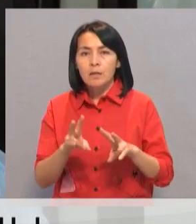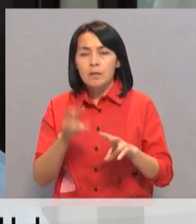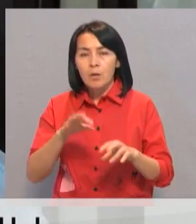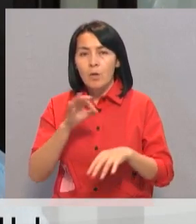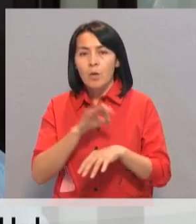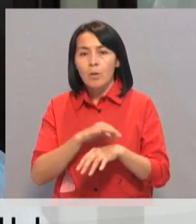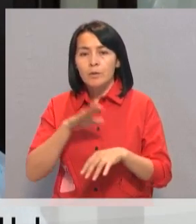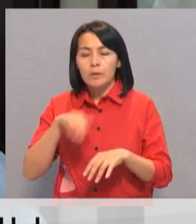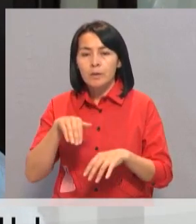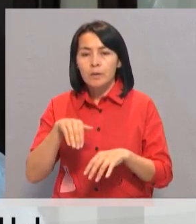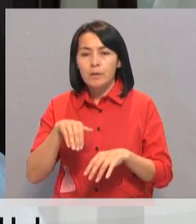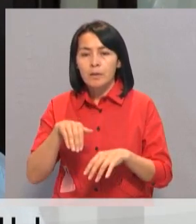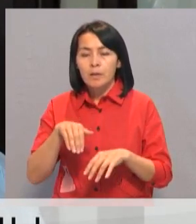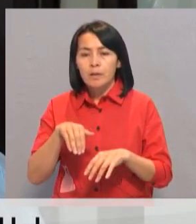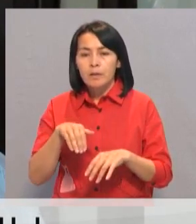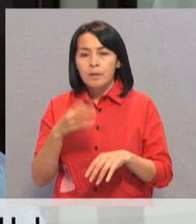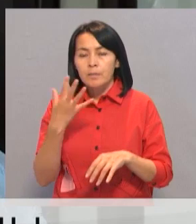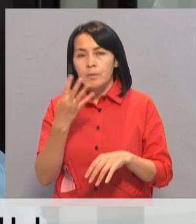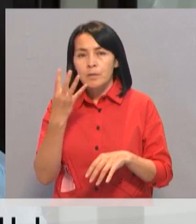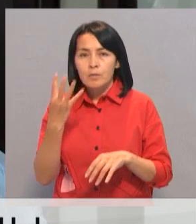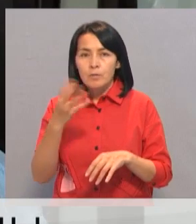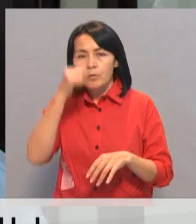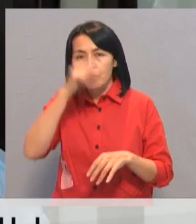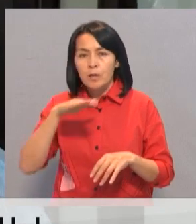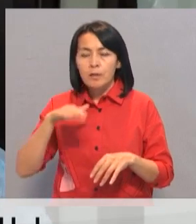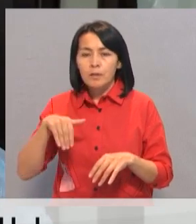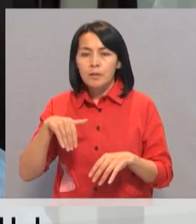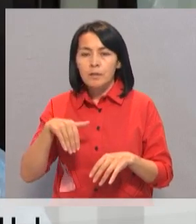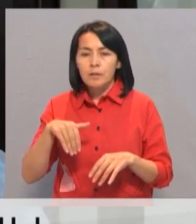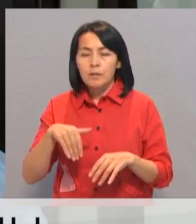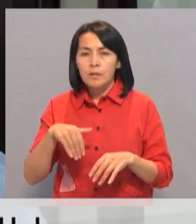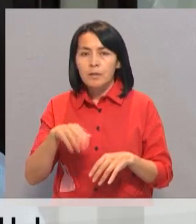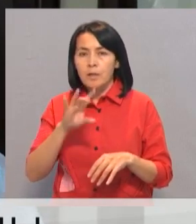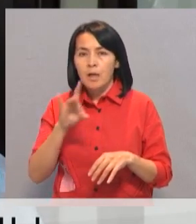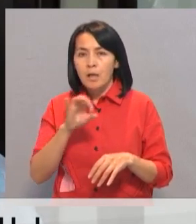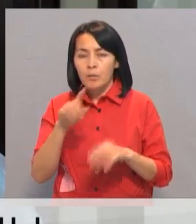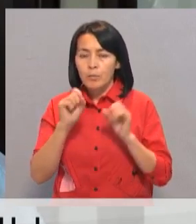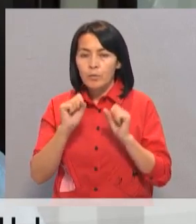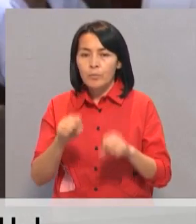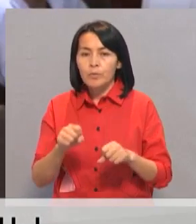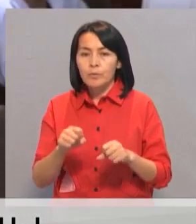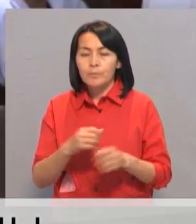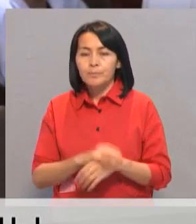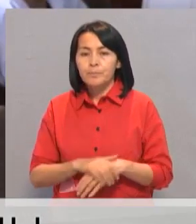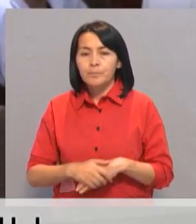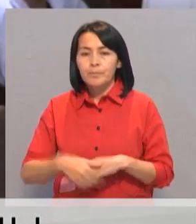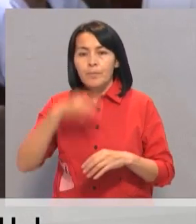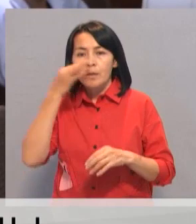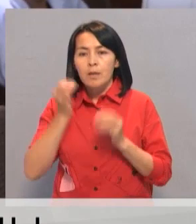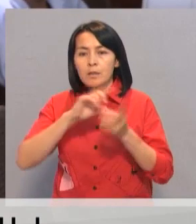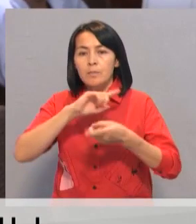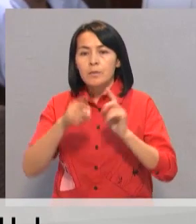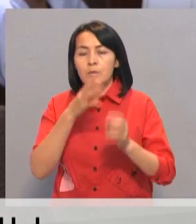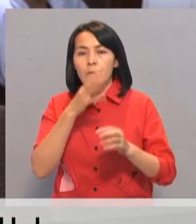сол кейін 5-4 жылдан кейін қатерлі ісік пайда болуы мүмкін. Тәжірибе алмасу